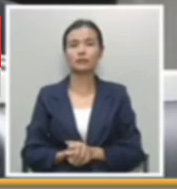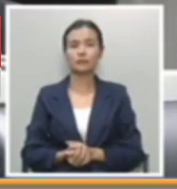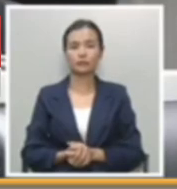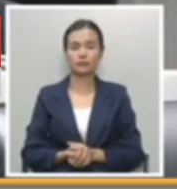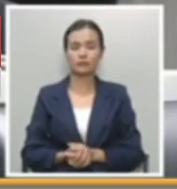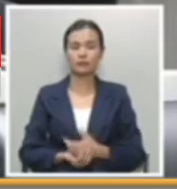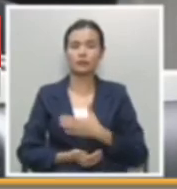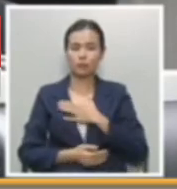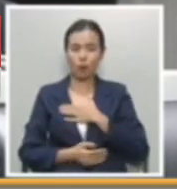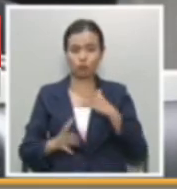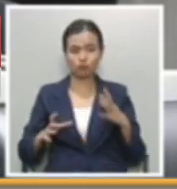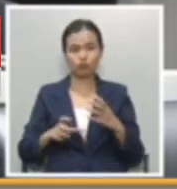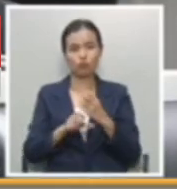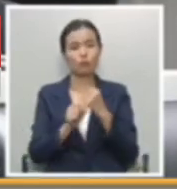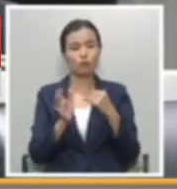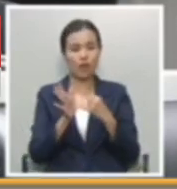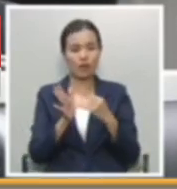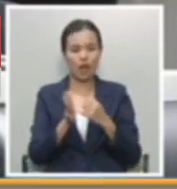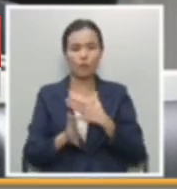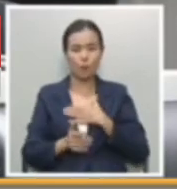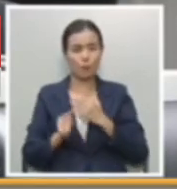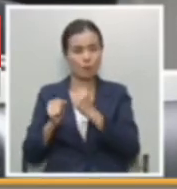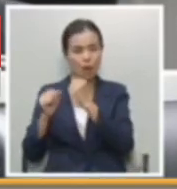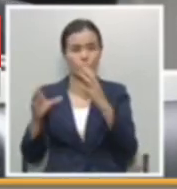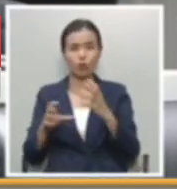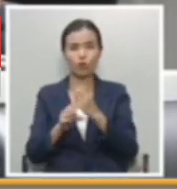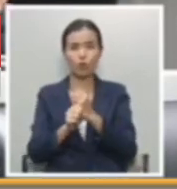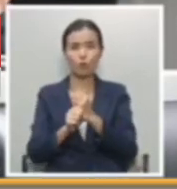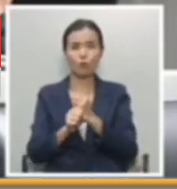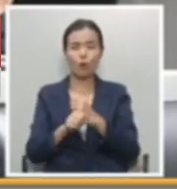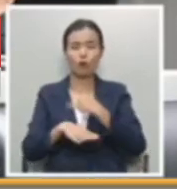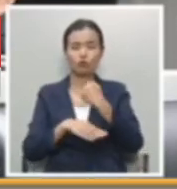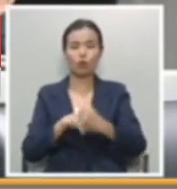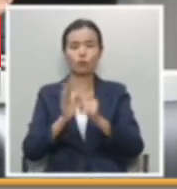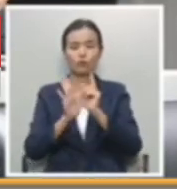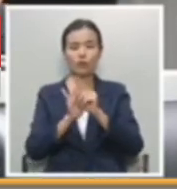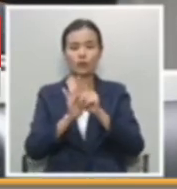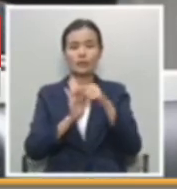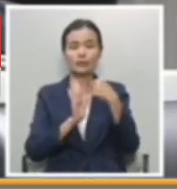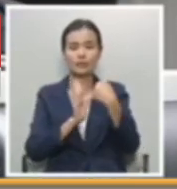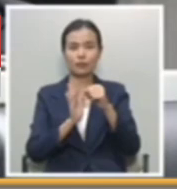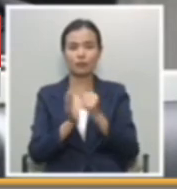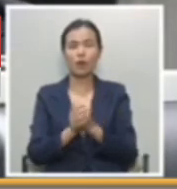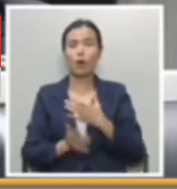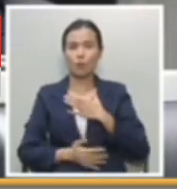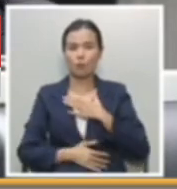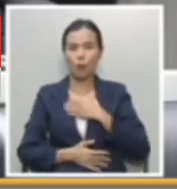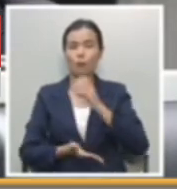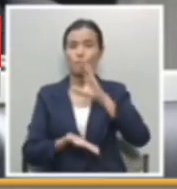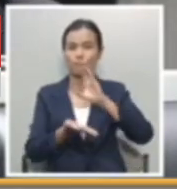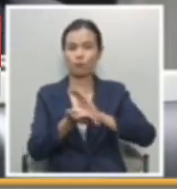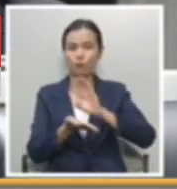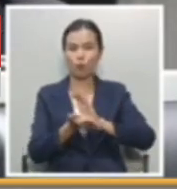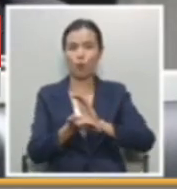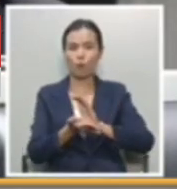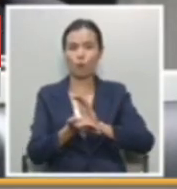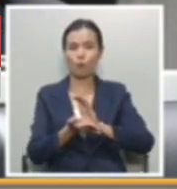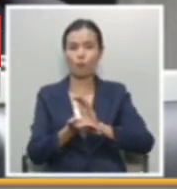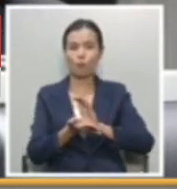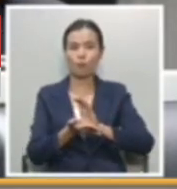พผมเนี่ยสรุปง่ายๆผมจะพยายามสรุปให้มันจบภายใน10นาทีผมเรียกว่าเป็นงบประมาณ5